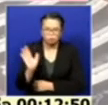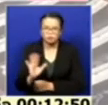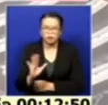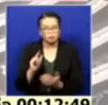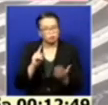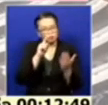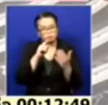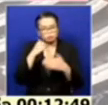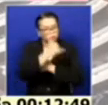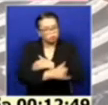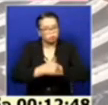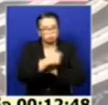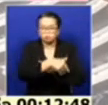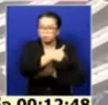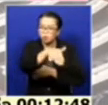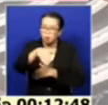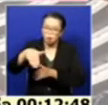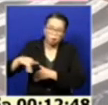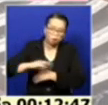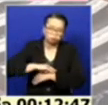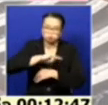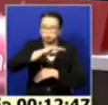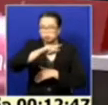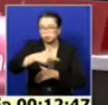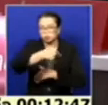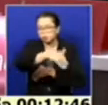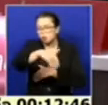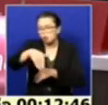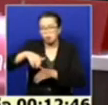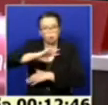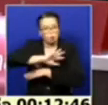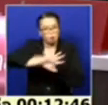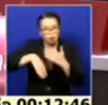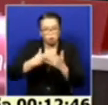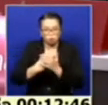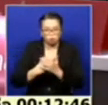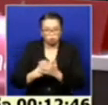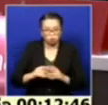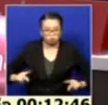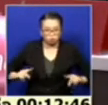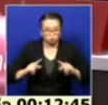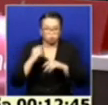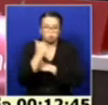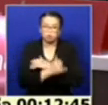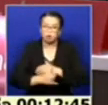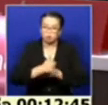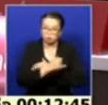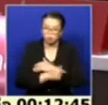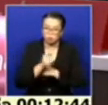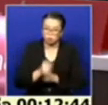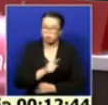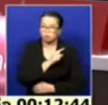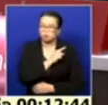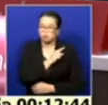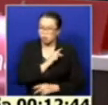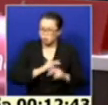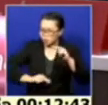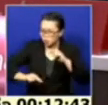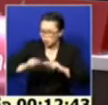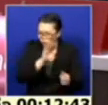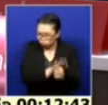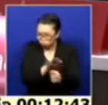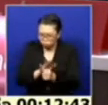ทศเนี่ยนอกจากจะดูแลคนทั่วไปในต่างประเทศผมไม่ได้ว่ากำหนดที่กัมพูชาอย่